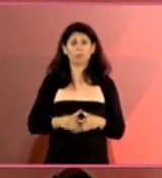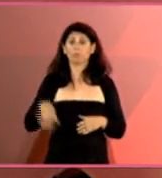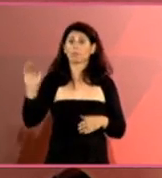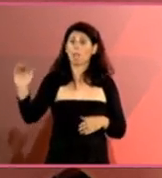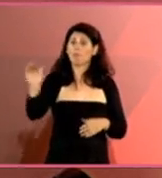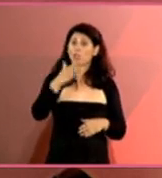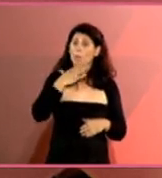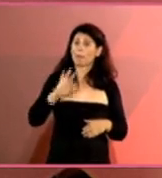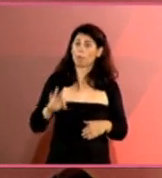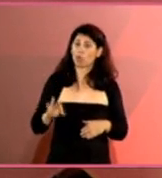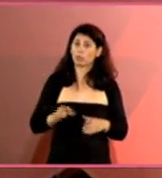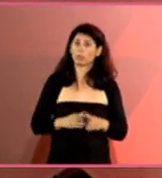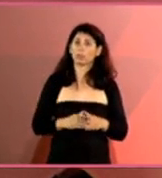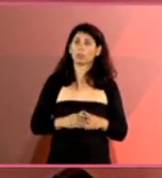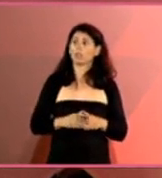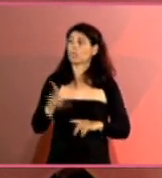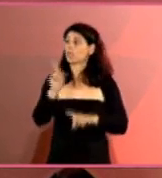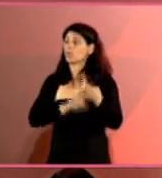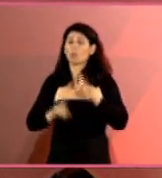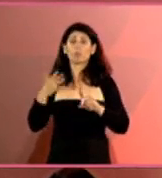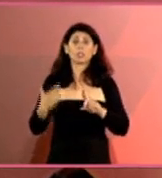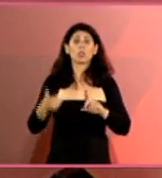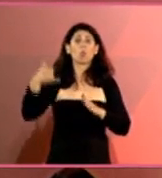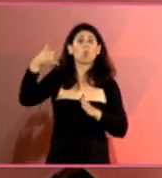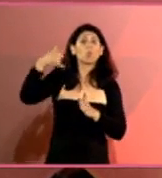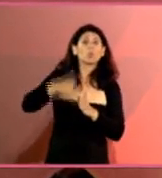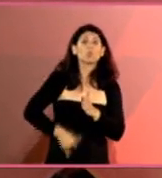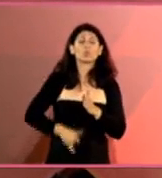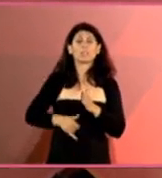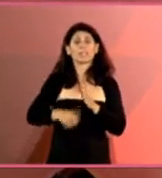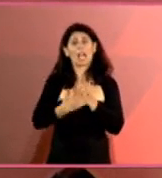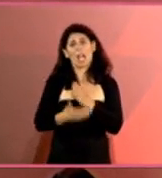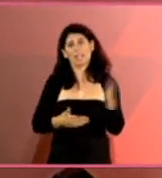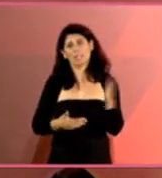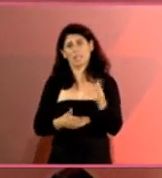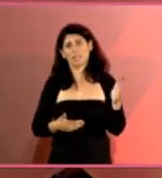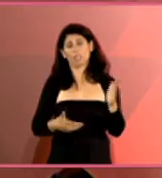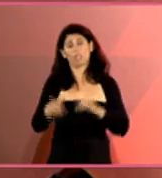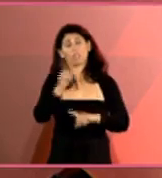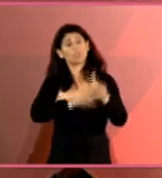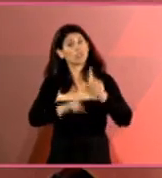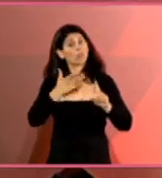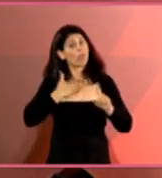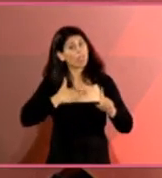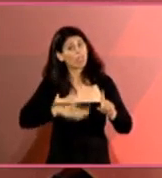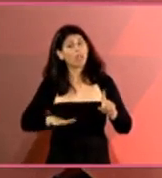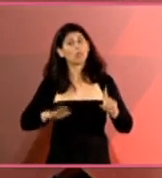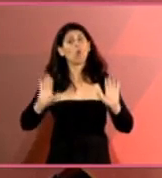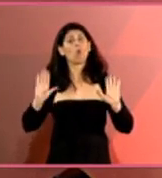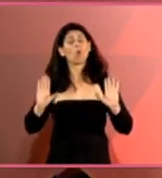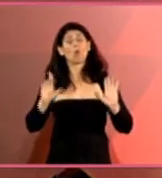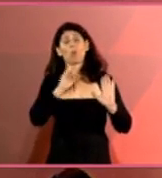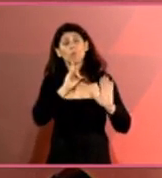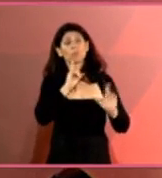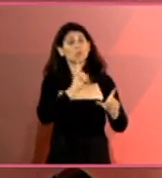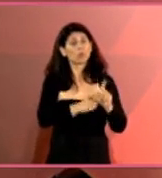Απευθύνομαι λοιπόν σε όσους είναι ουσιαστικά αριστεροί, σε όσους θέλουν, όπως το